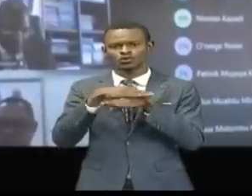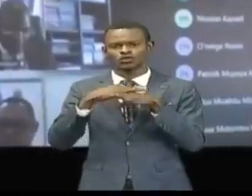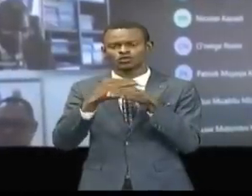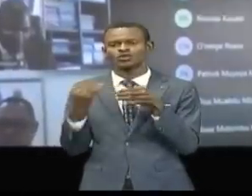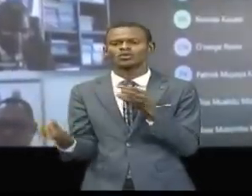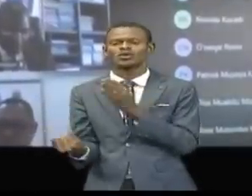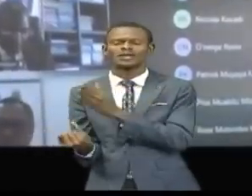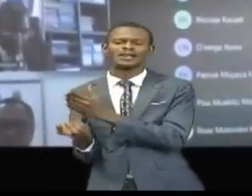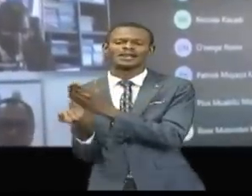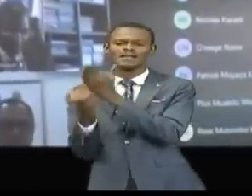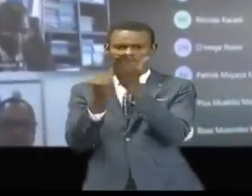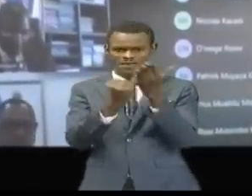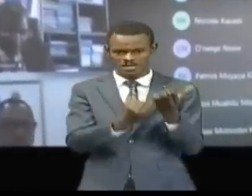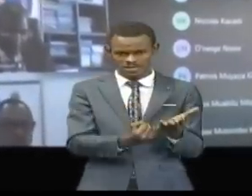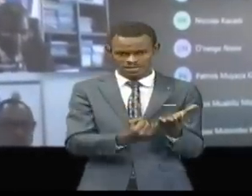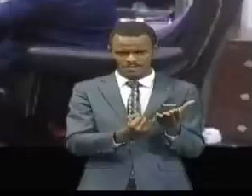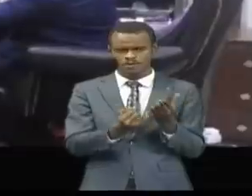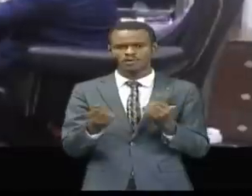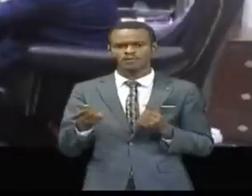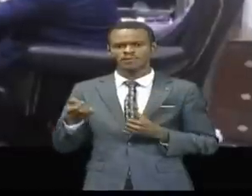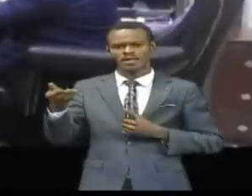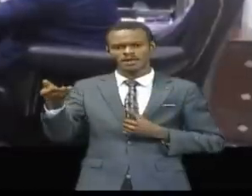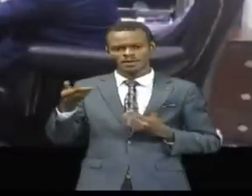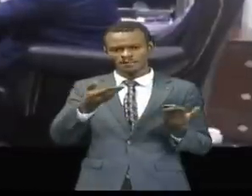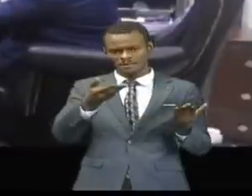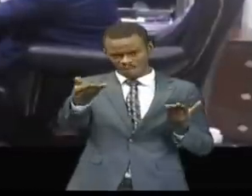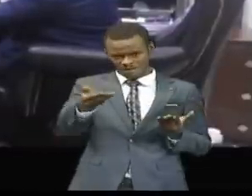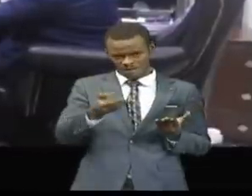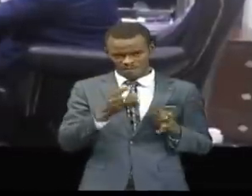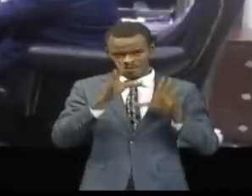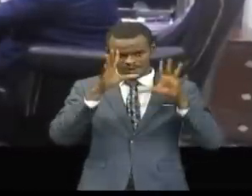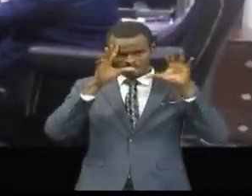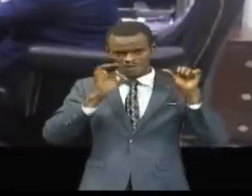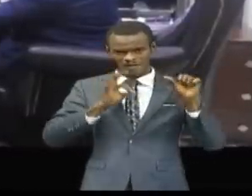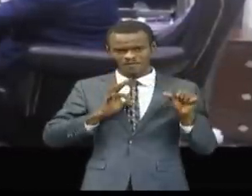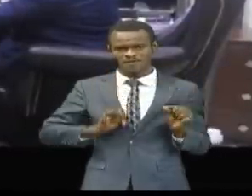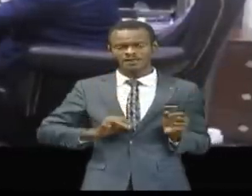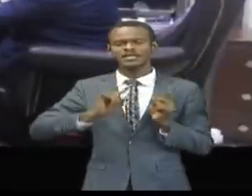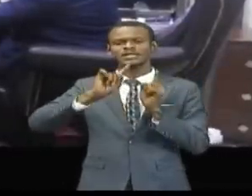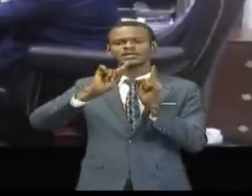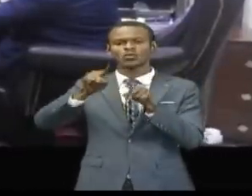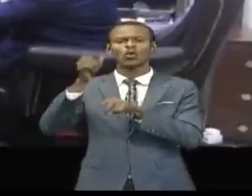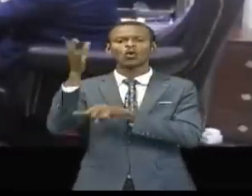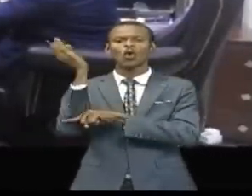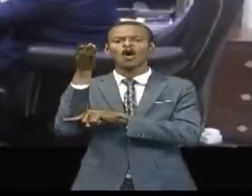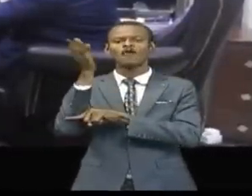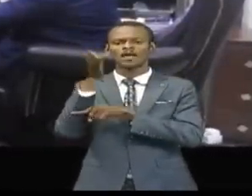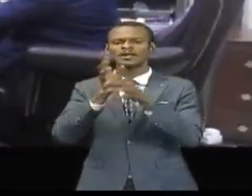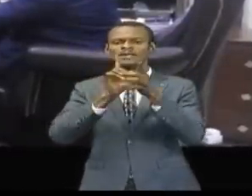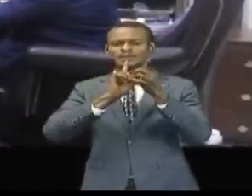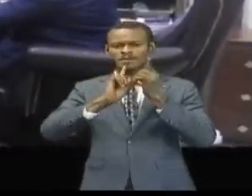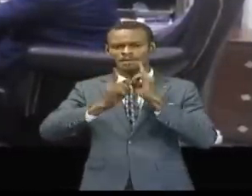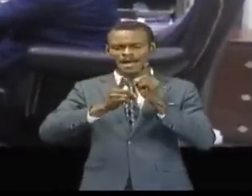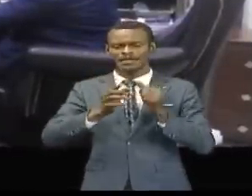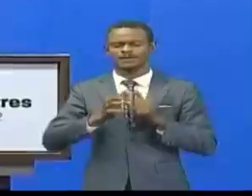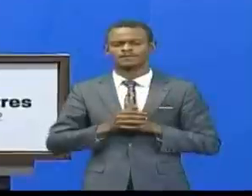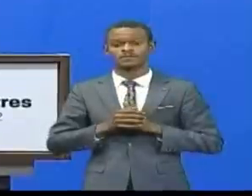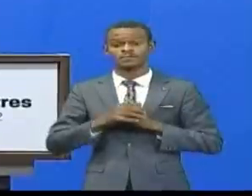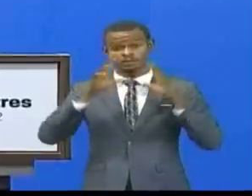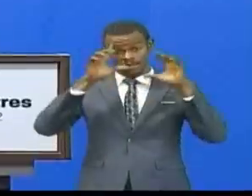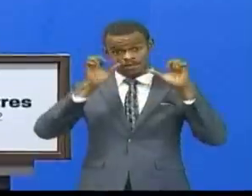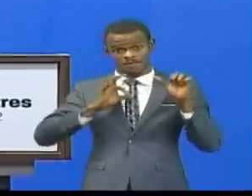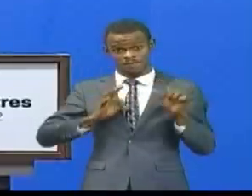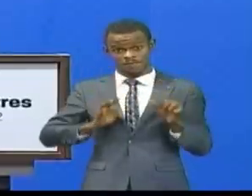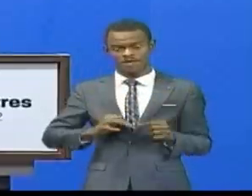Dans son propos, le chef de l'État a évoqué les opportunités qu'offrent l'Afrique et